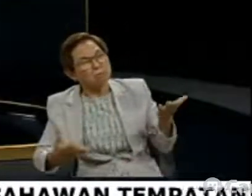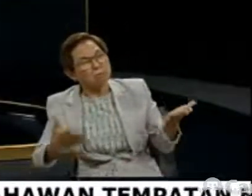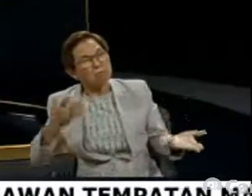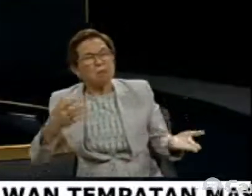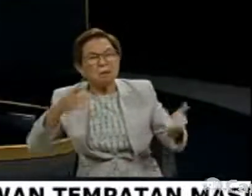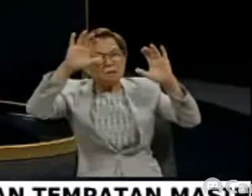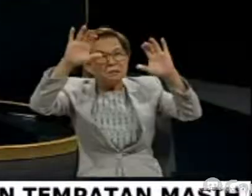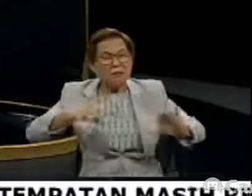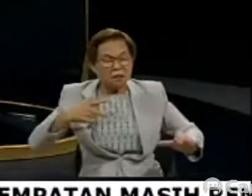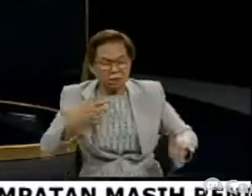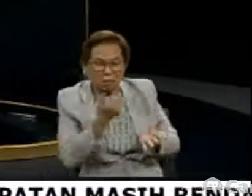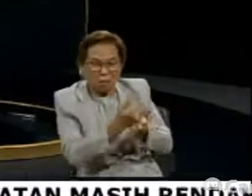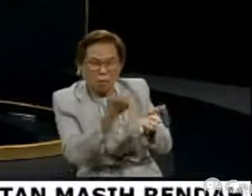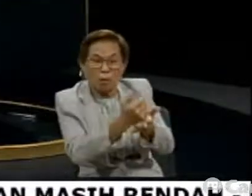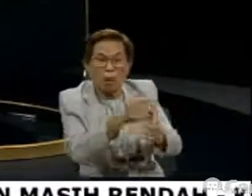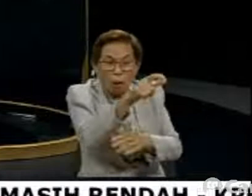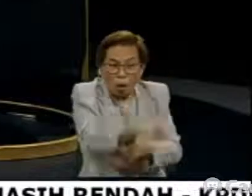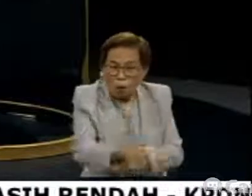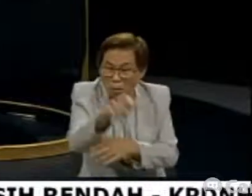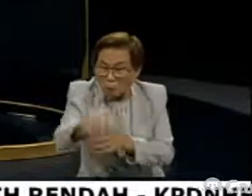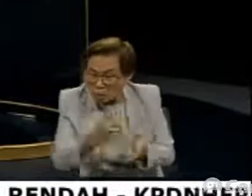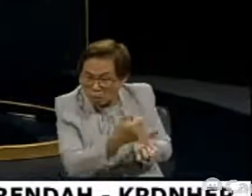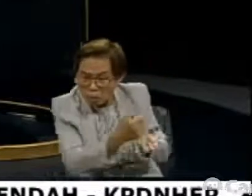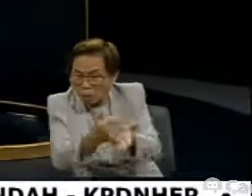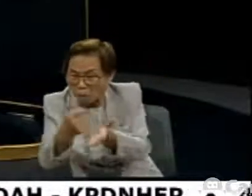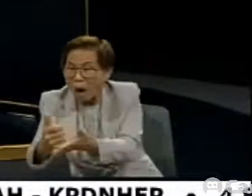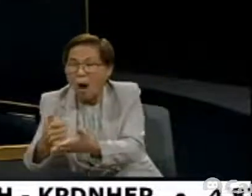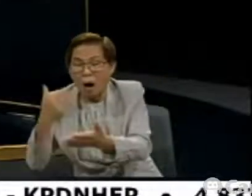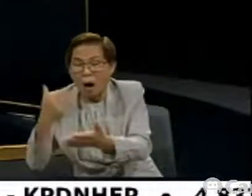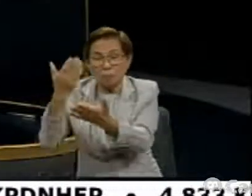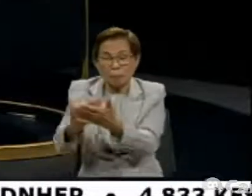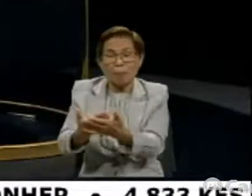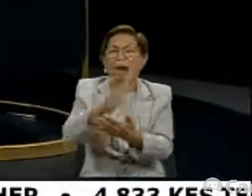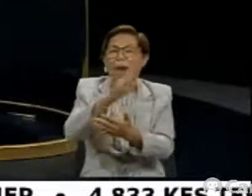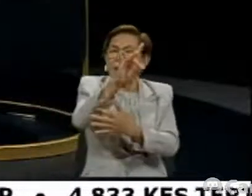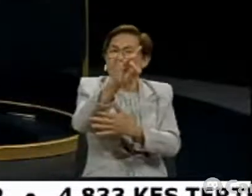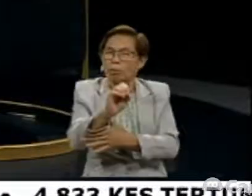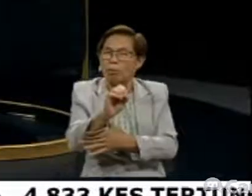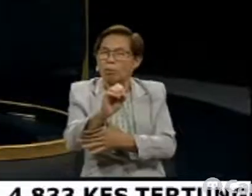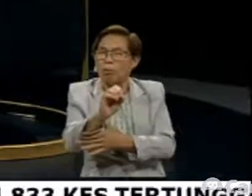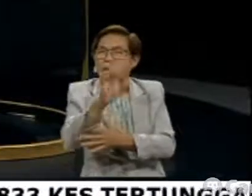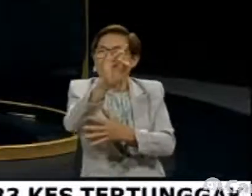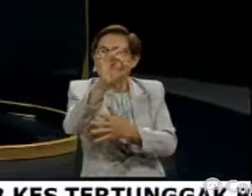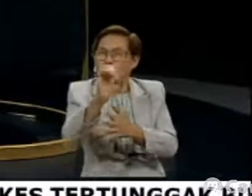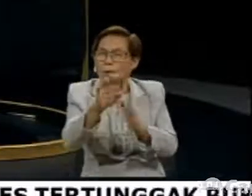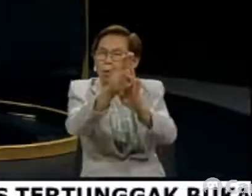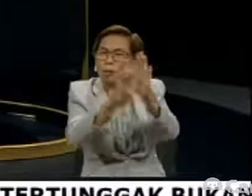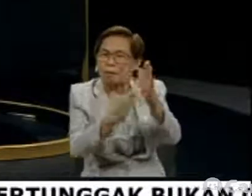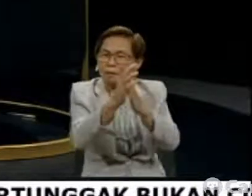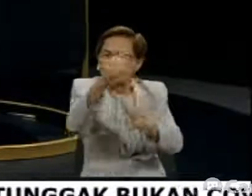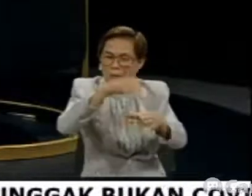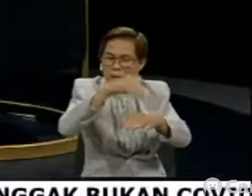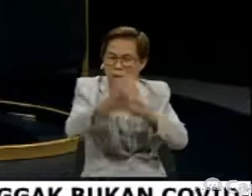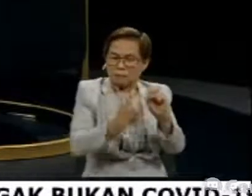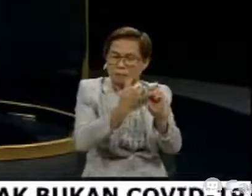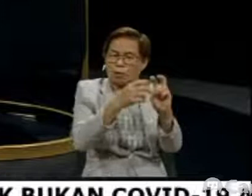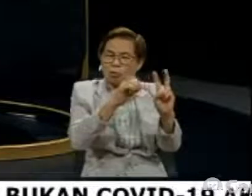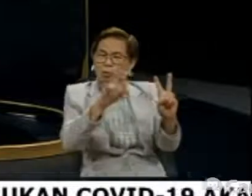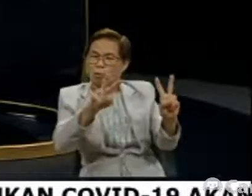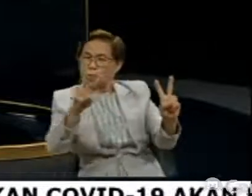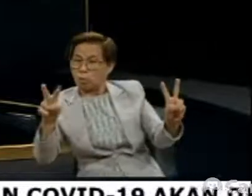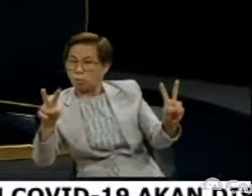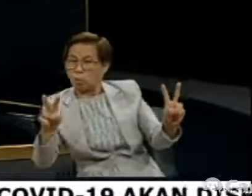belum tentu nama bantu rayani mungkin akan menciut Hah sampai 80 pilih legit pada tahun ini ini